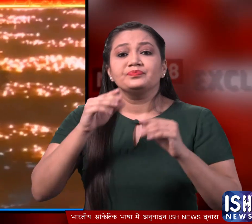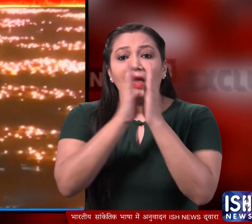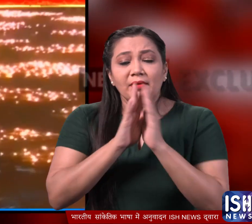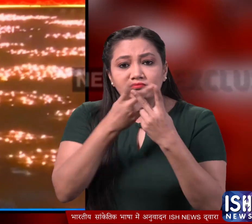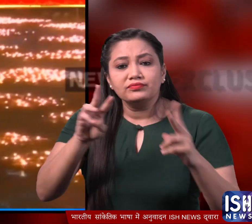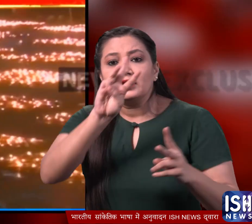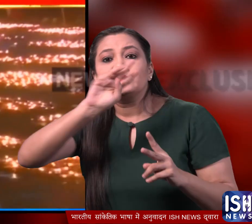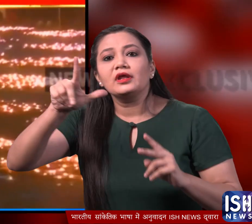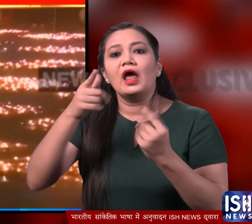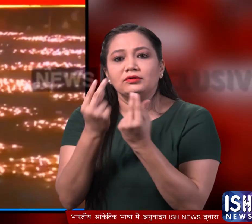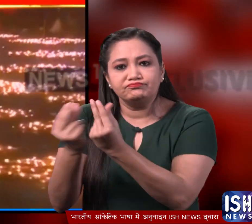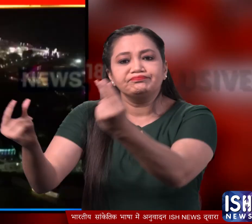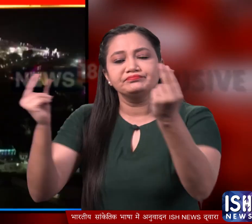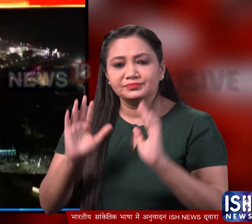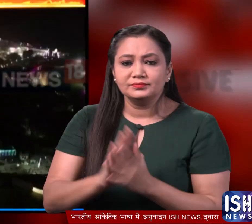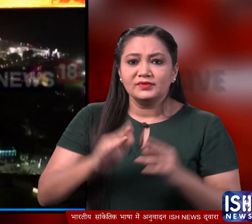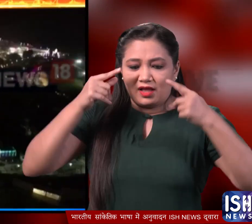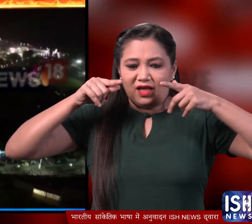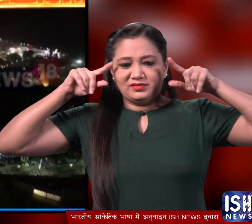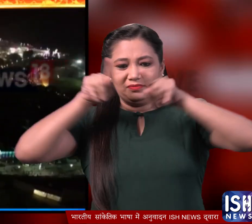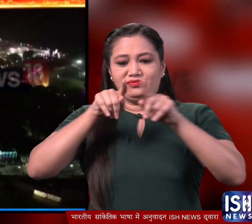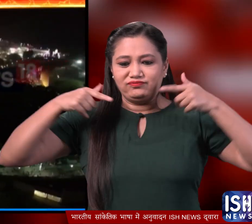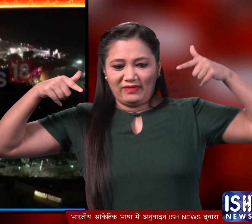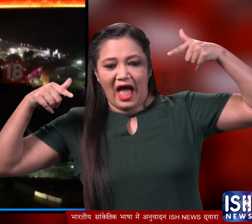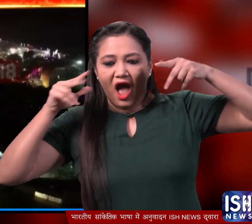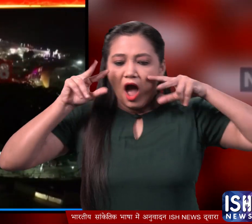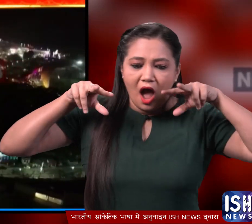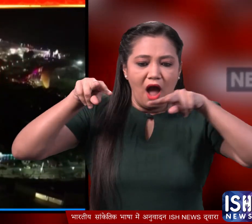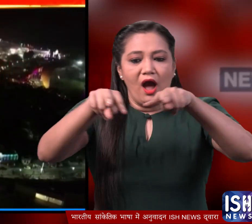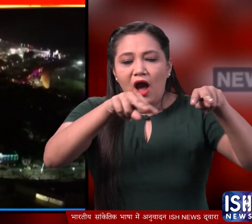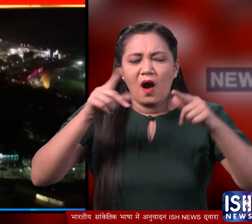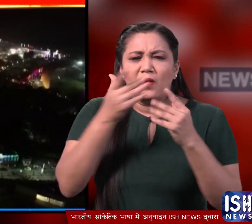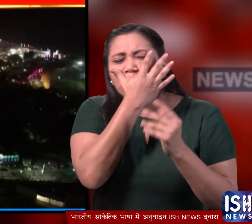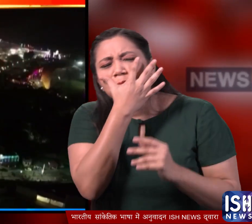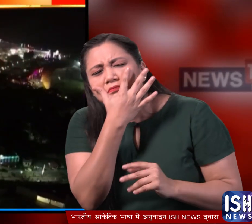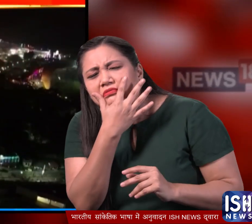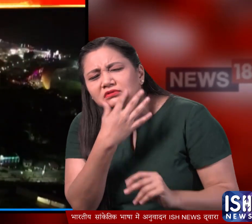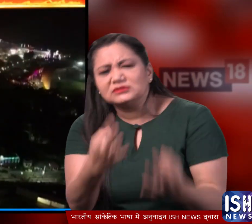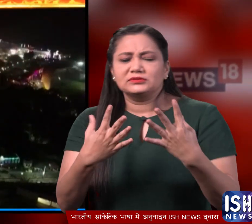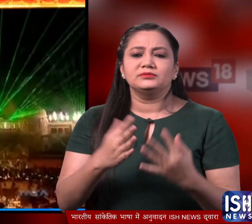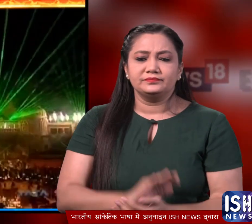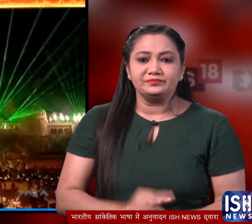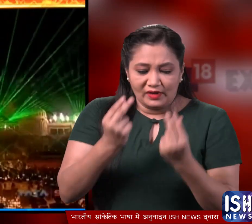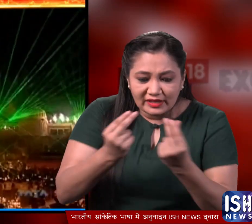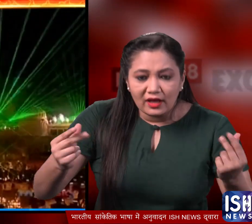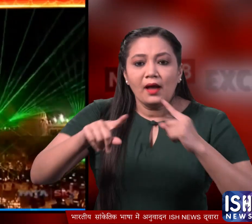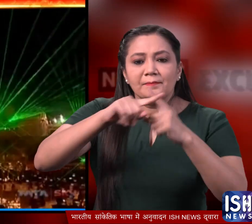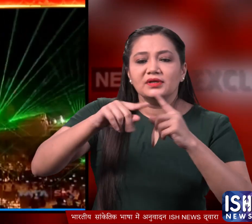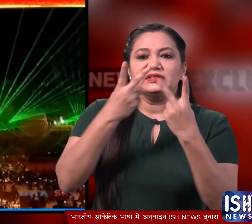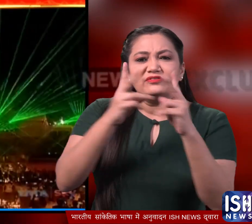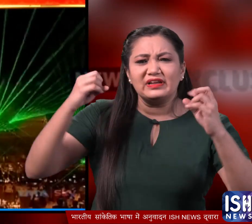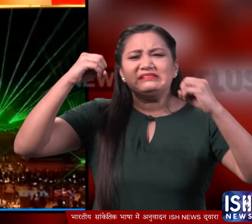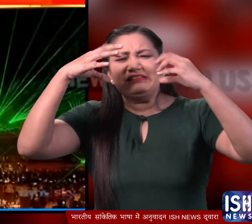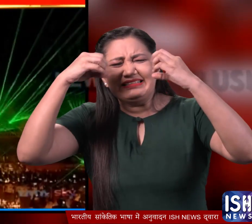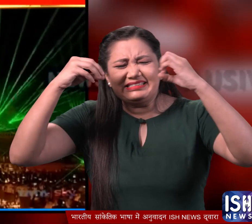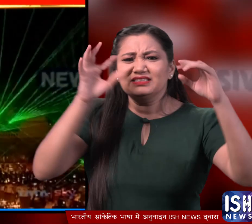لاکھ دیپک جلانے کے انتظام کیا گئے تھے اونچائی سے لی گئی آیودھیا کی تصویروں میں آیودھیا بہت خوبصورت دکھائی دی دیوں کے علاوہ شہر